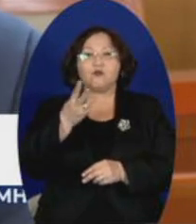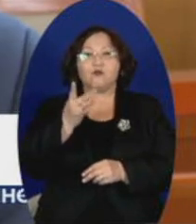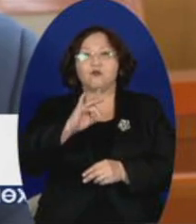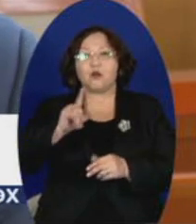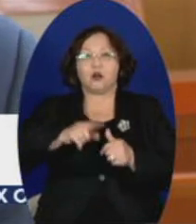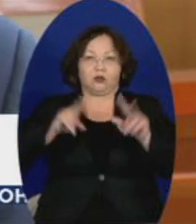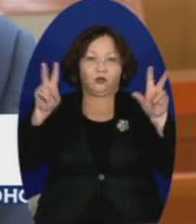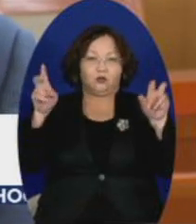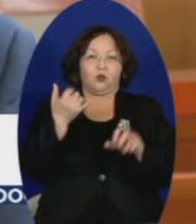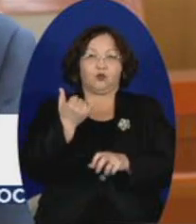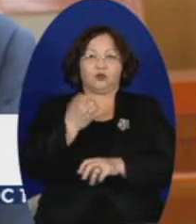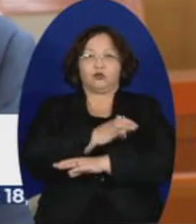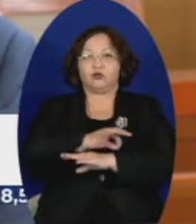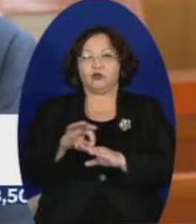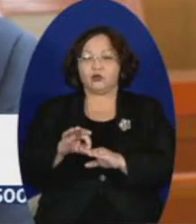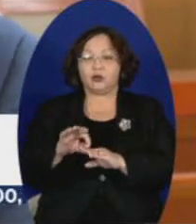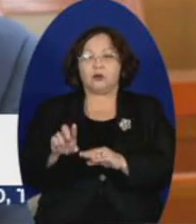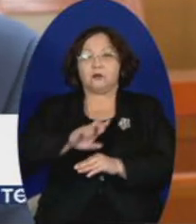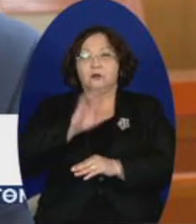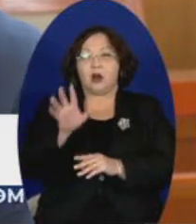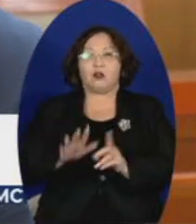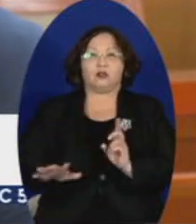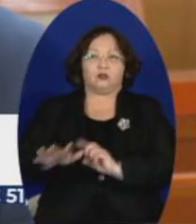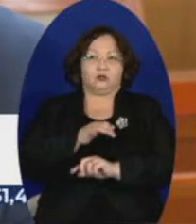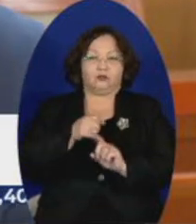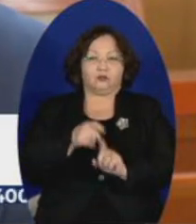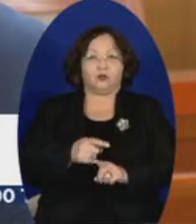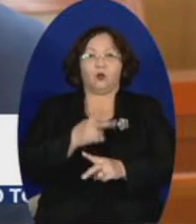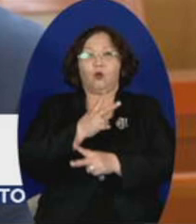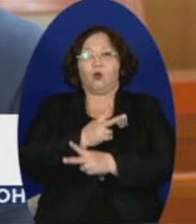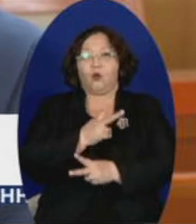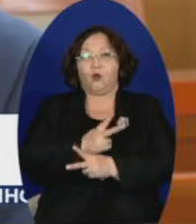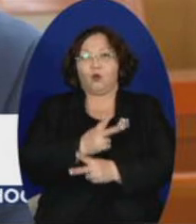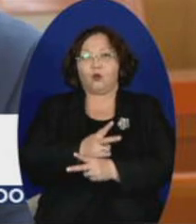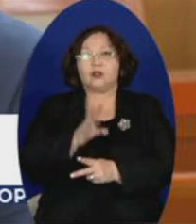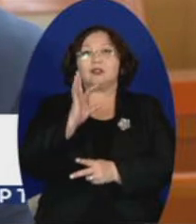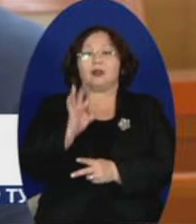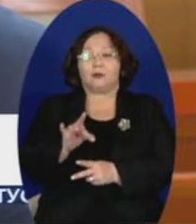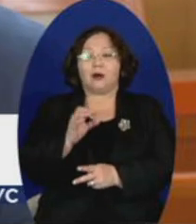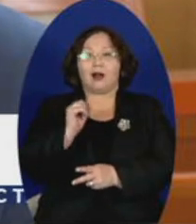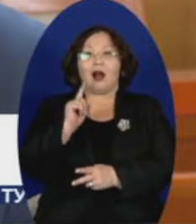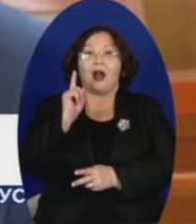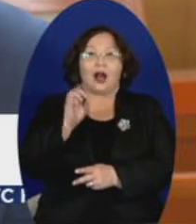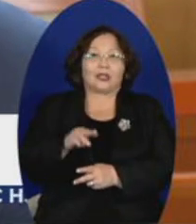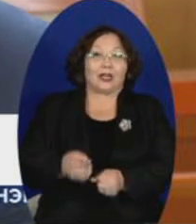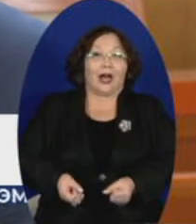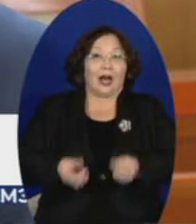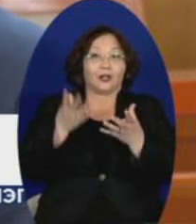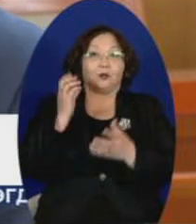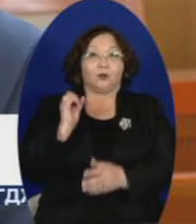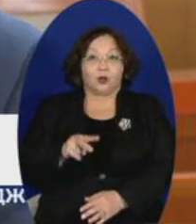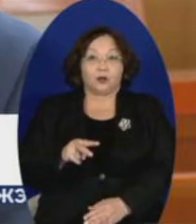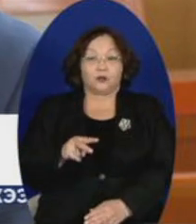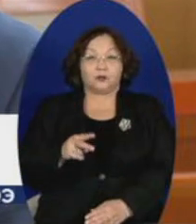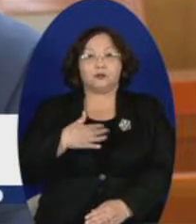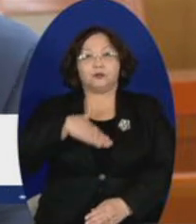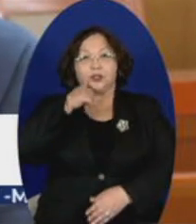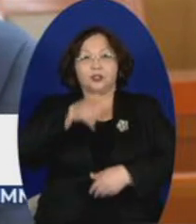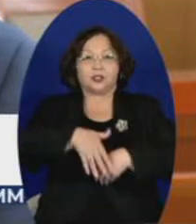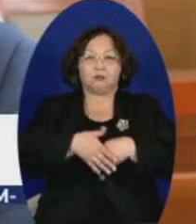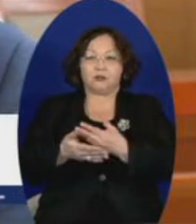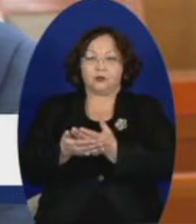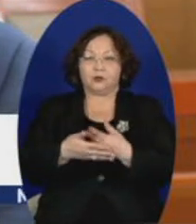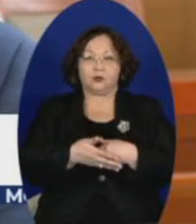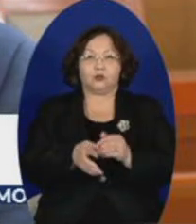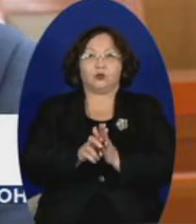за дээрэс нь бол байгаль орчны чиглэл дээр иргэцэн ямар актууд гарвал бие биенээ дэмжих вэ, энэ уур